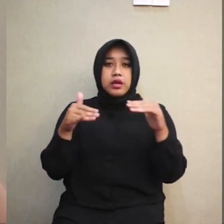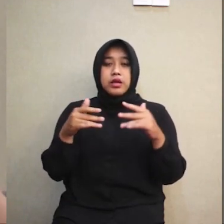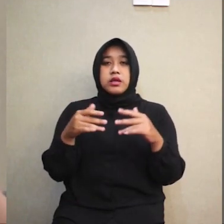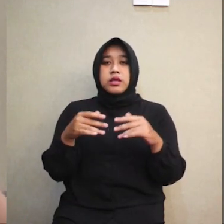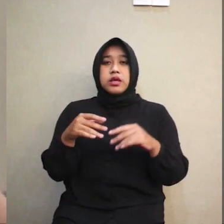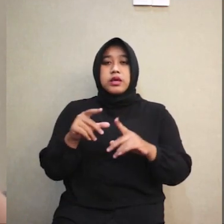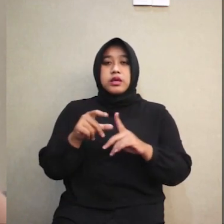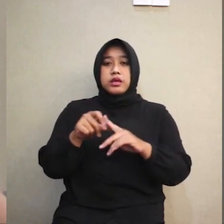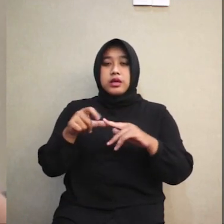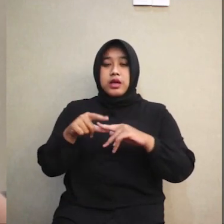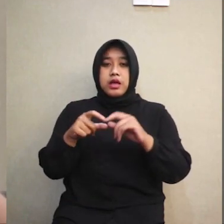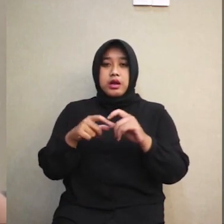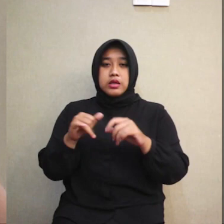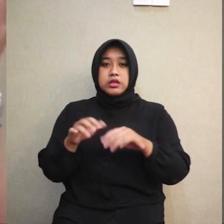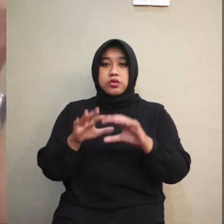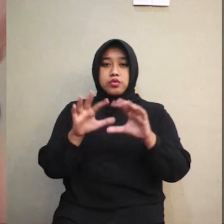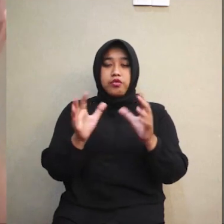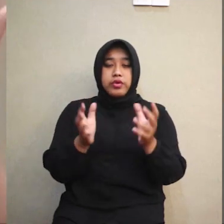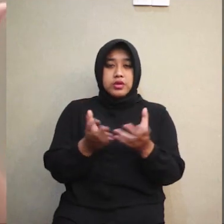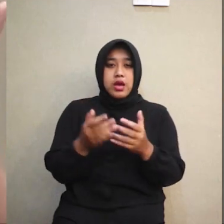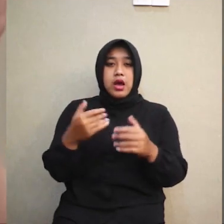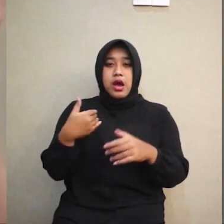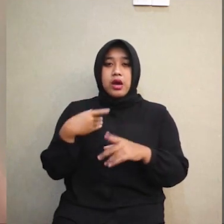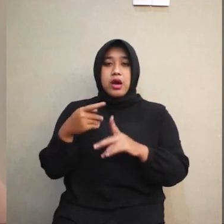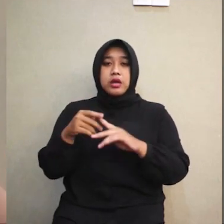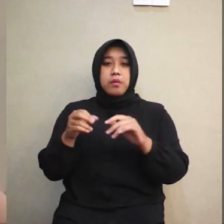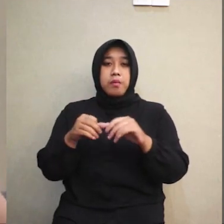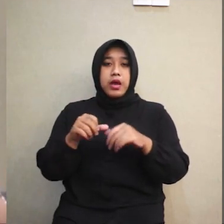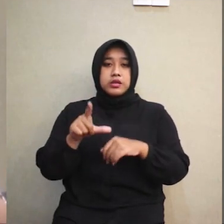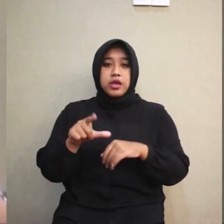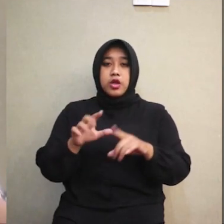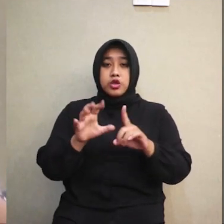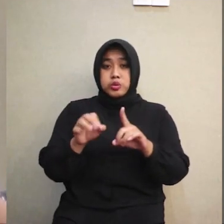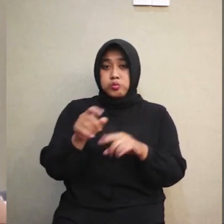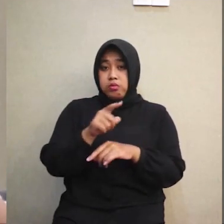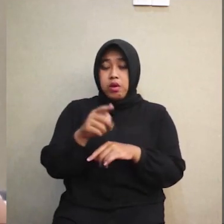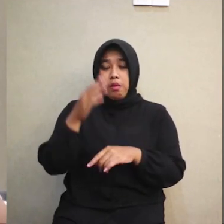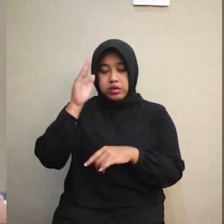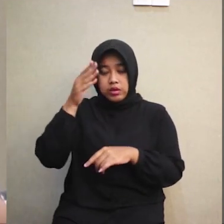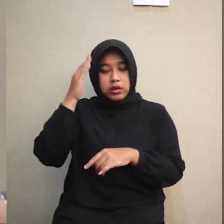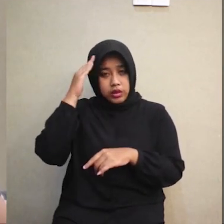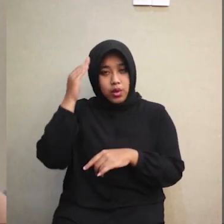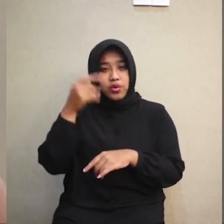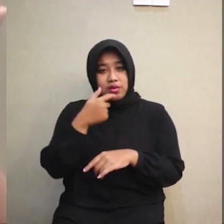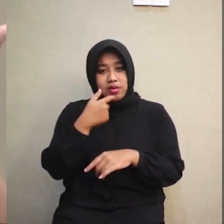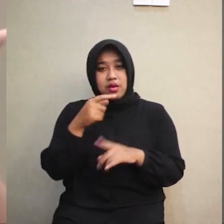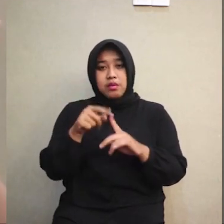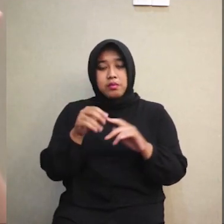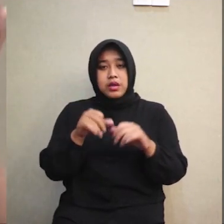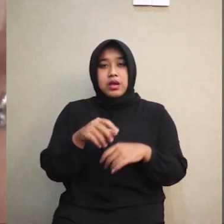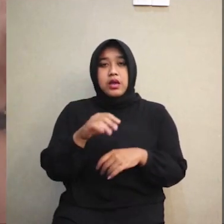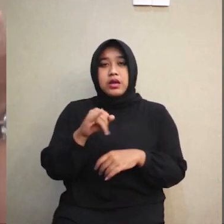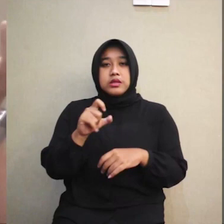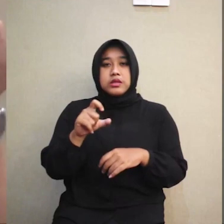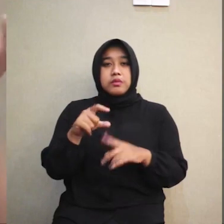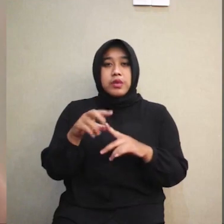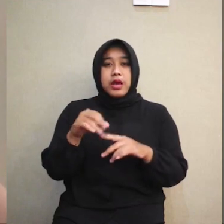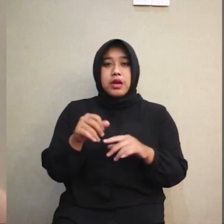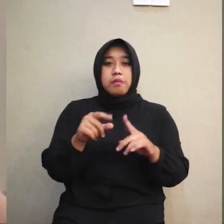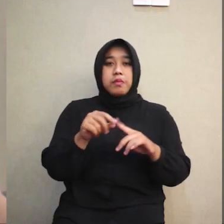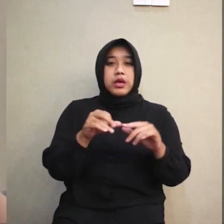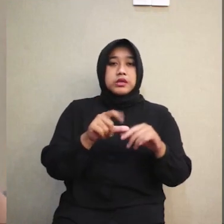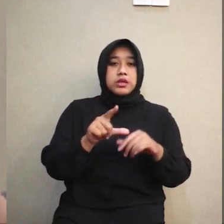Declaration itu ada di pasal 10 yang saya kira teman-teman semua pasti udah akrab dengan itu di icpr ada di pasal 14